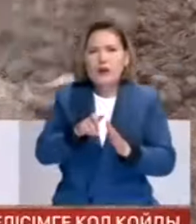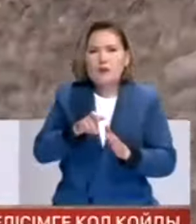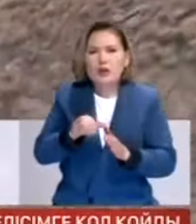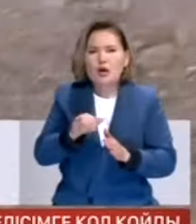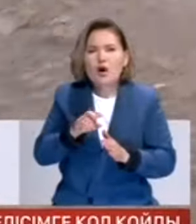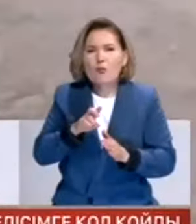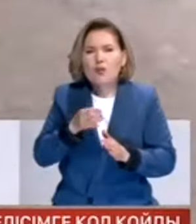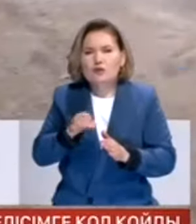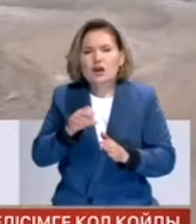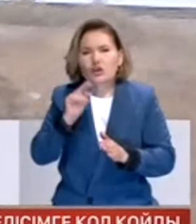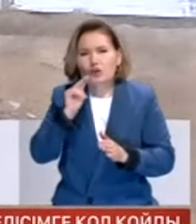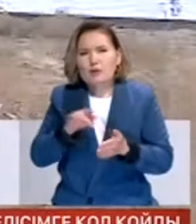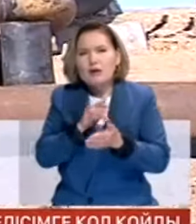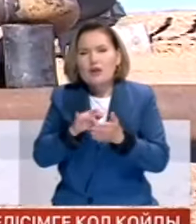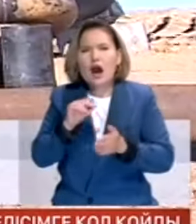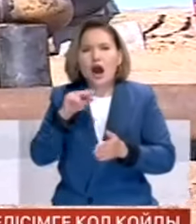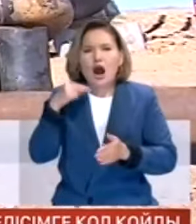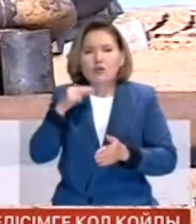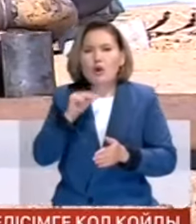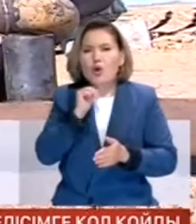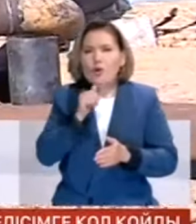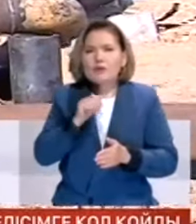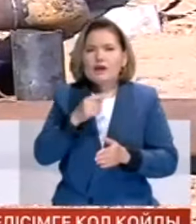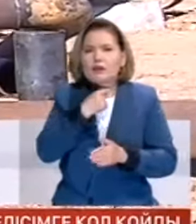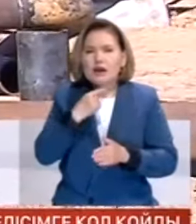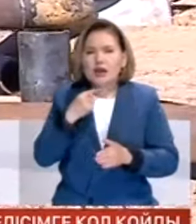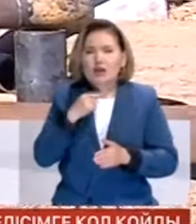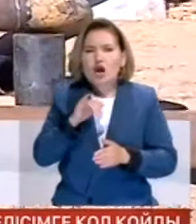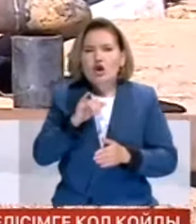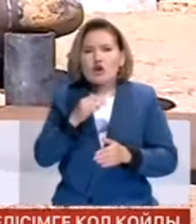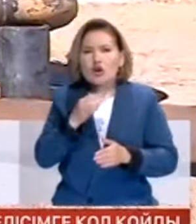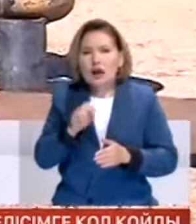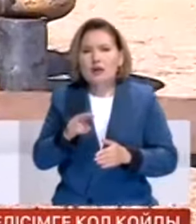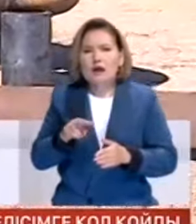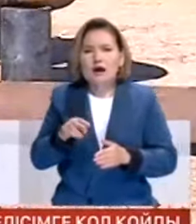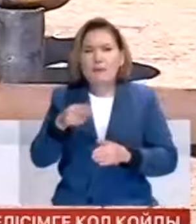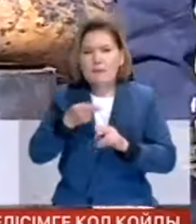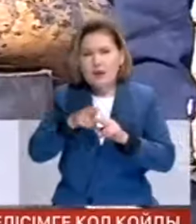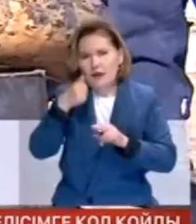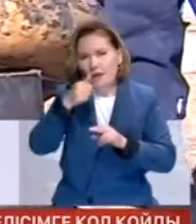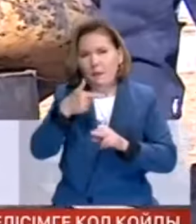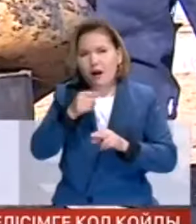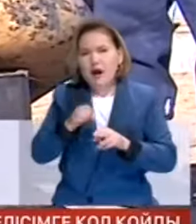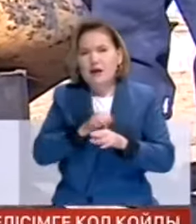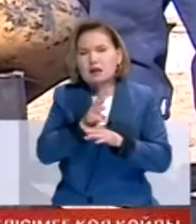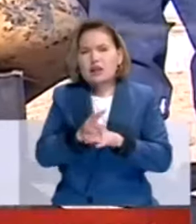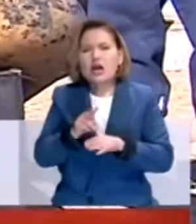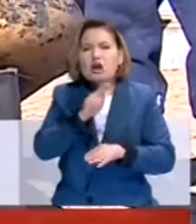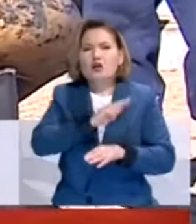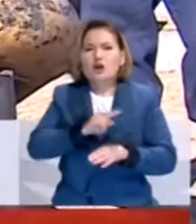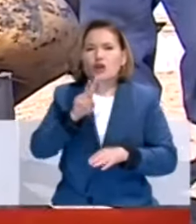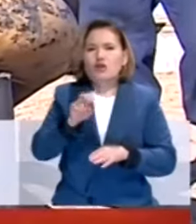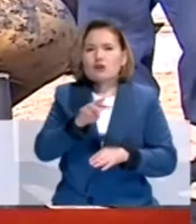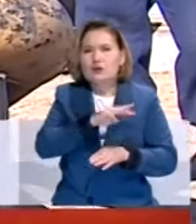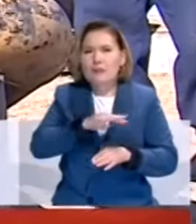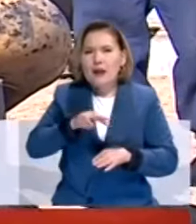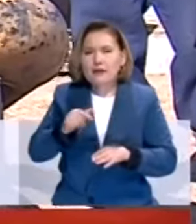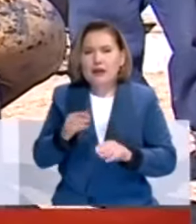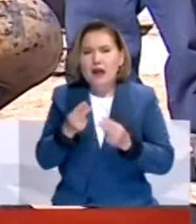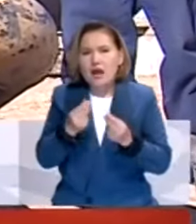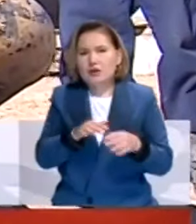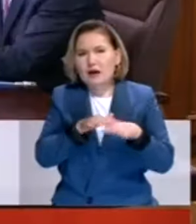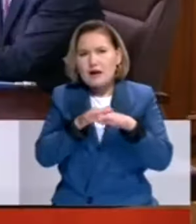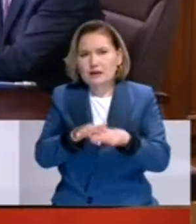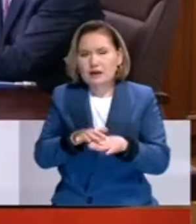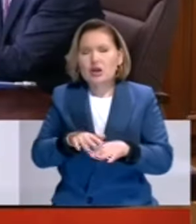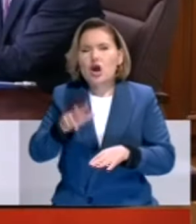Бозой, Шымкент, Ақтөбе, Қостанай және Талдықорған, Үшарал. Ал биыл газдандыру жұмыстарына 200 миллиард теңгеге жуық қаржы